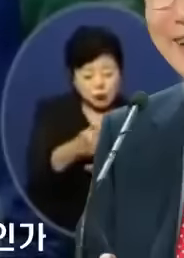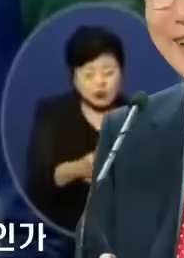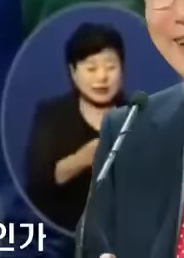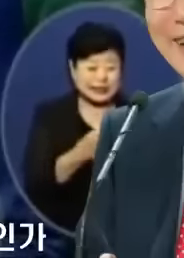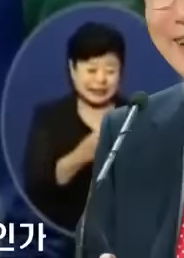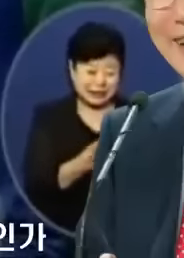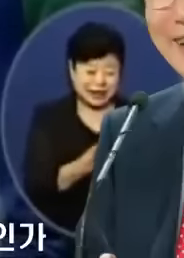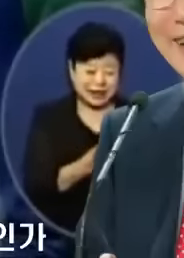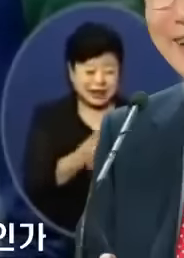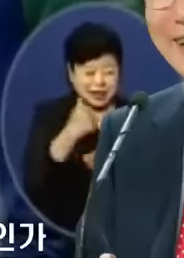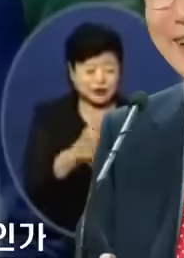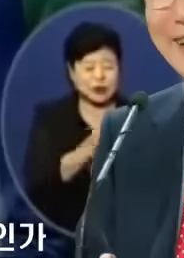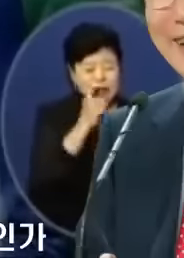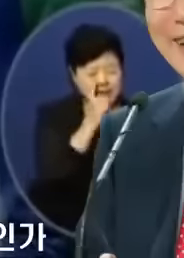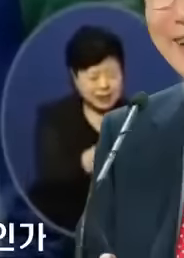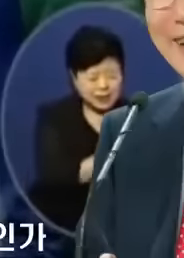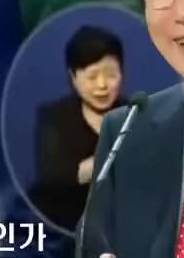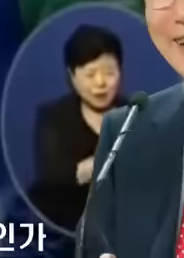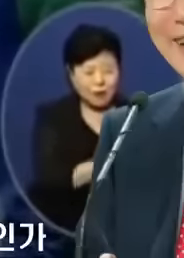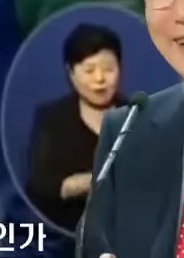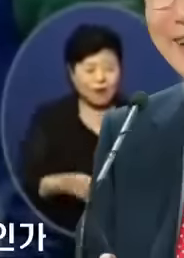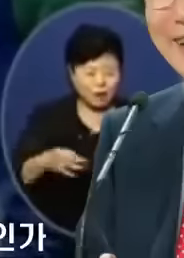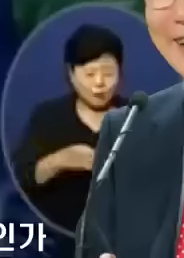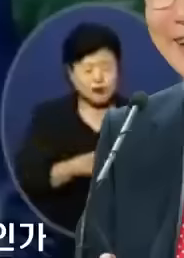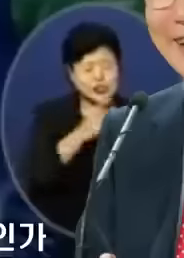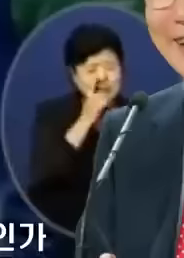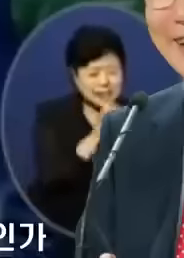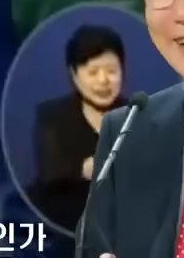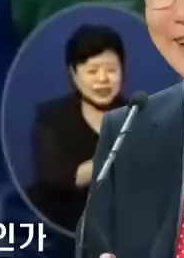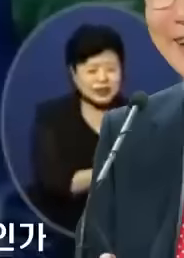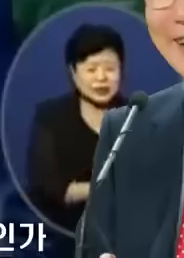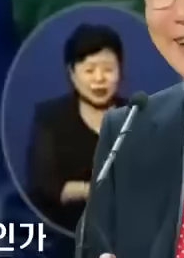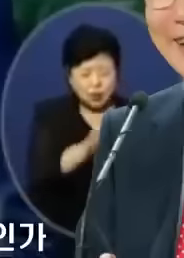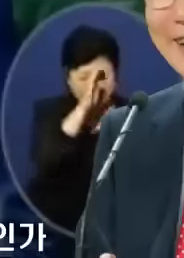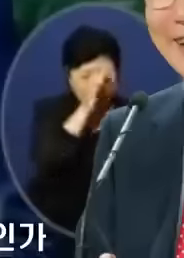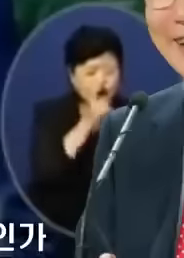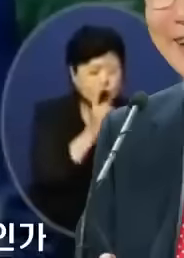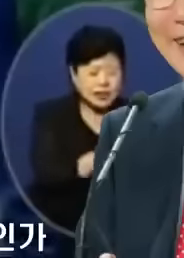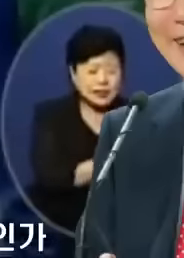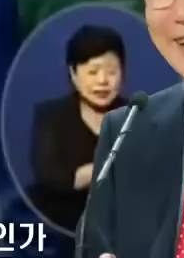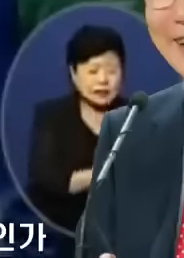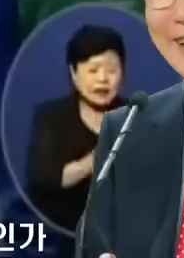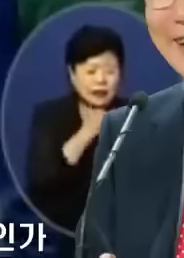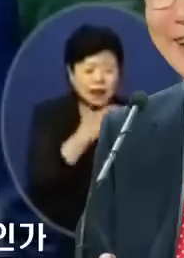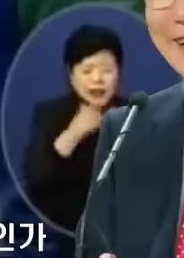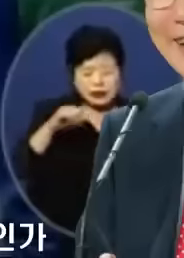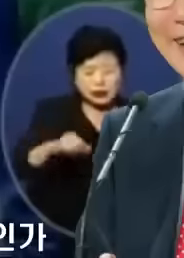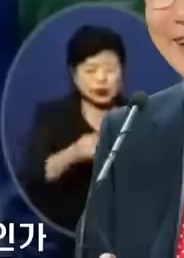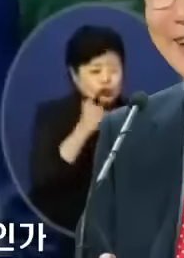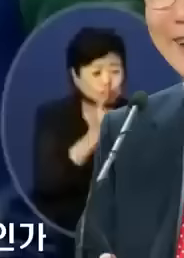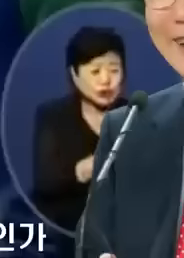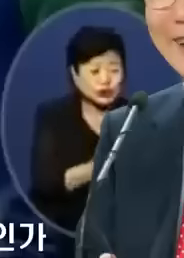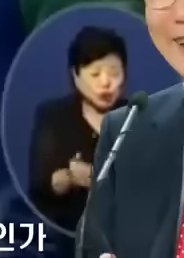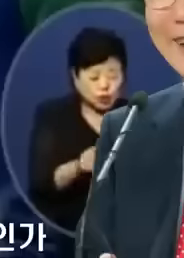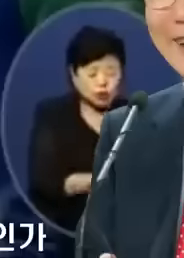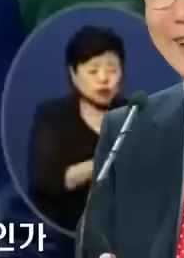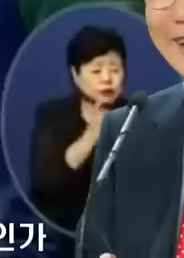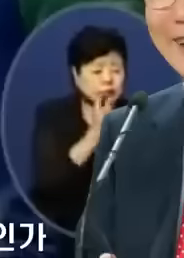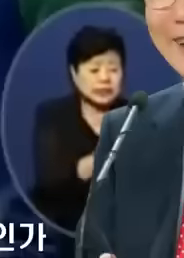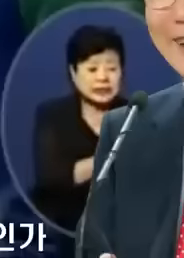모셨습니다. 죄를 이기고 불의를 이기고 질병을 이기고 가난과 재주를 이기고